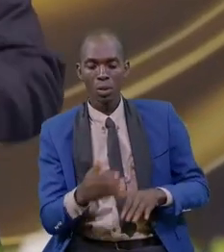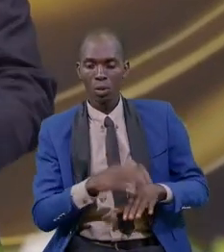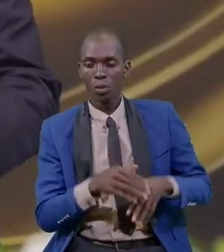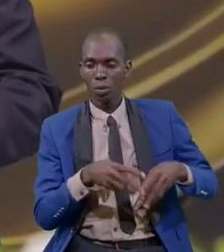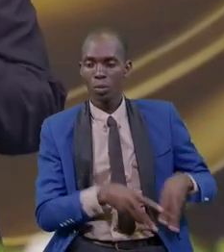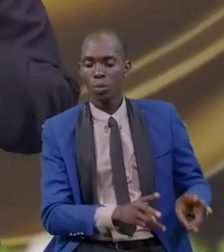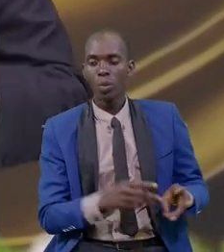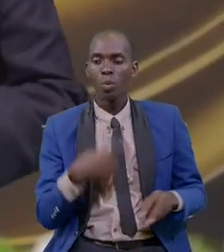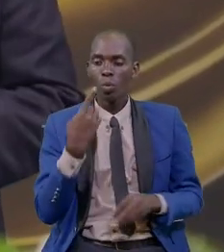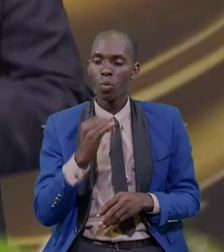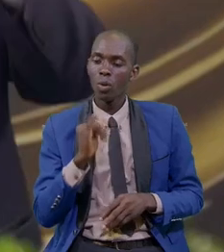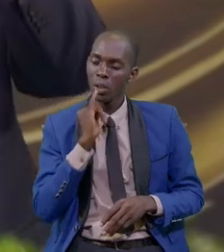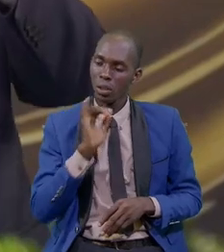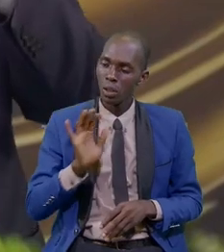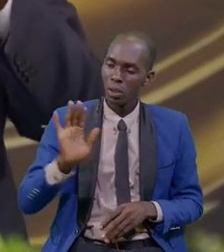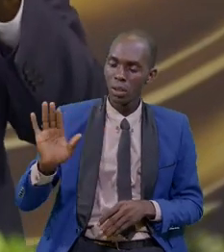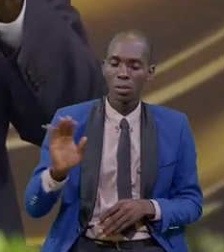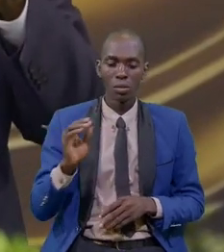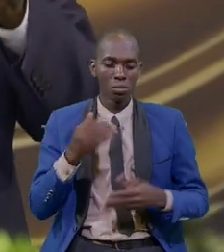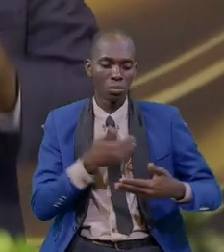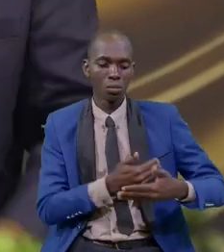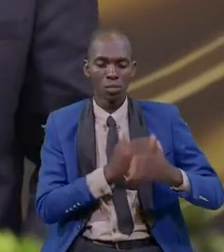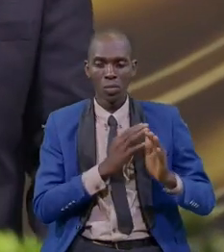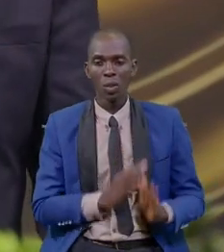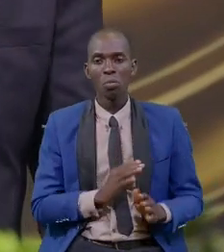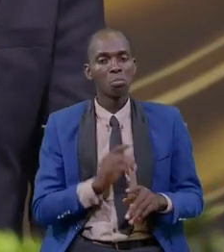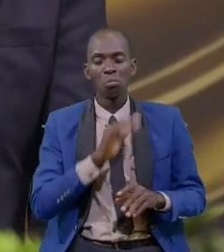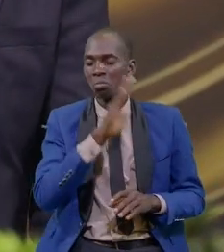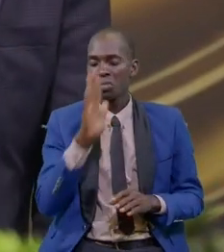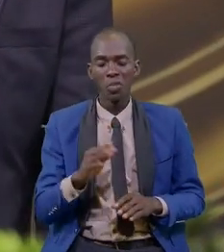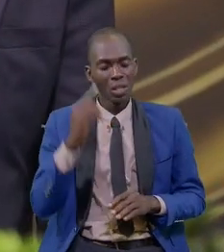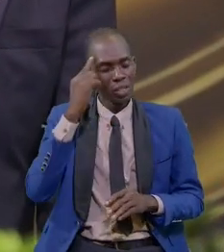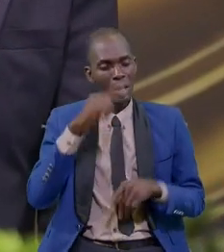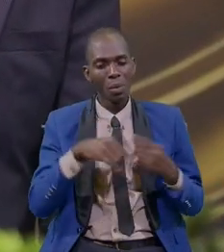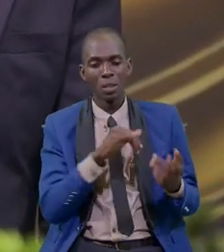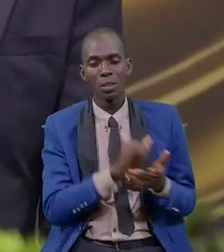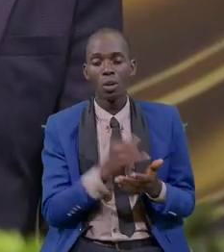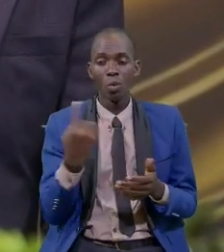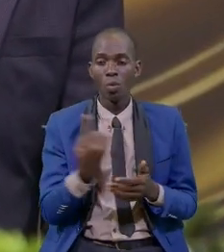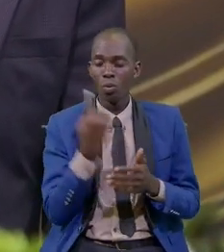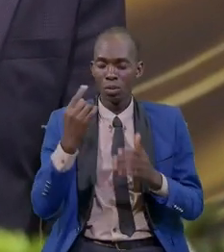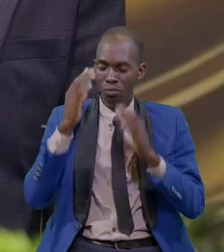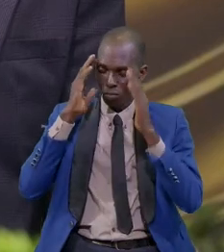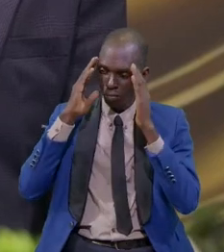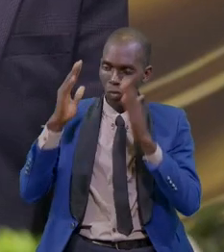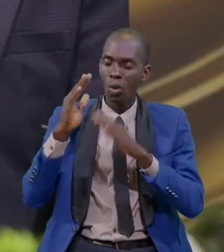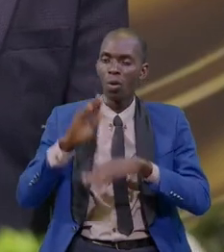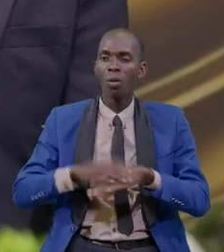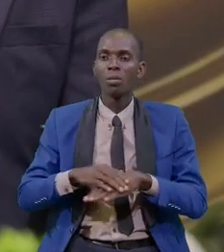voisin est là. Il s'en fout pas mal de ce qui peut lui arriver. Tout ce dont il parle, tout ce à quoi il pense, sauver,